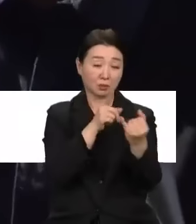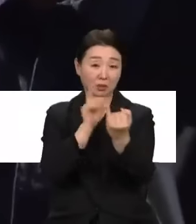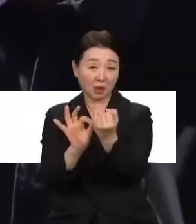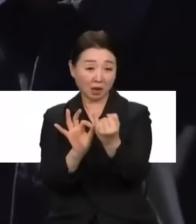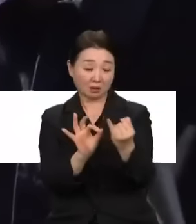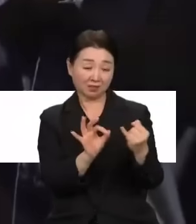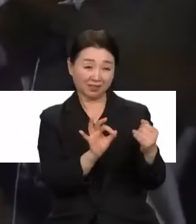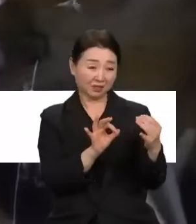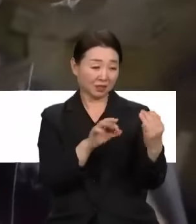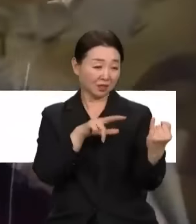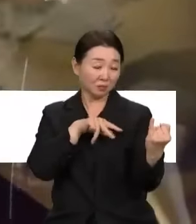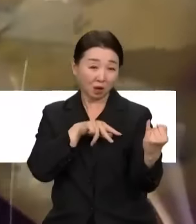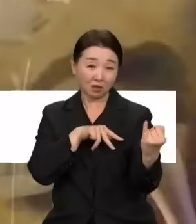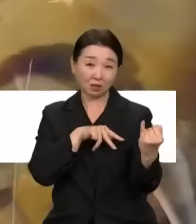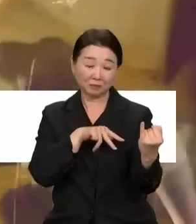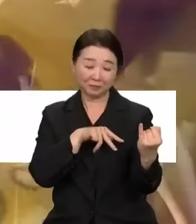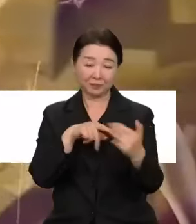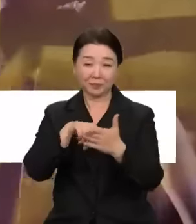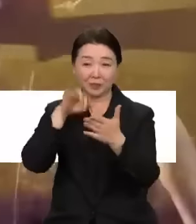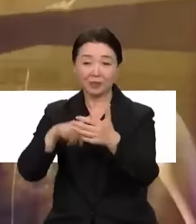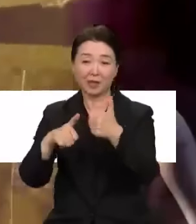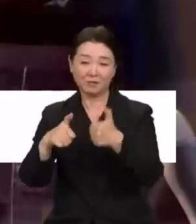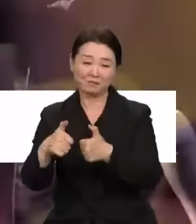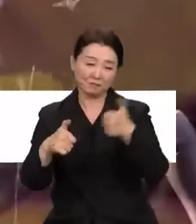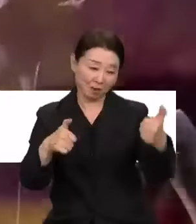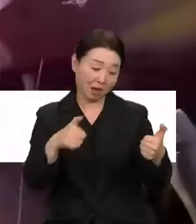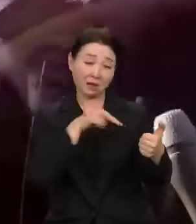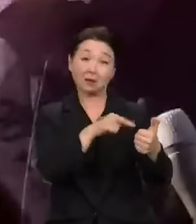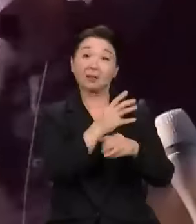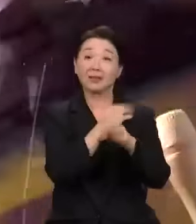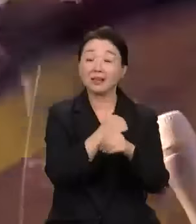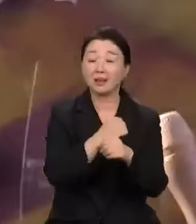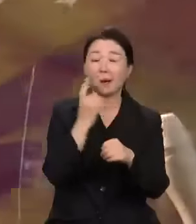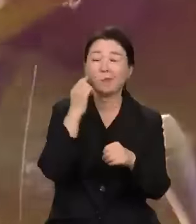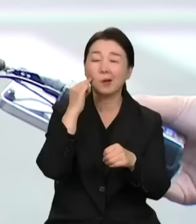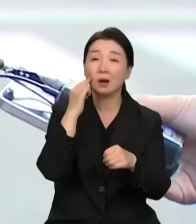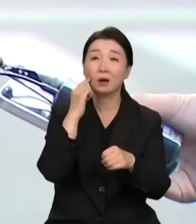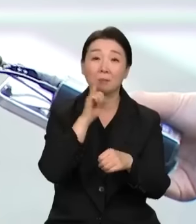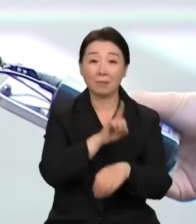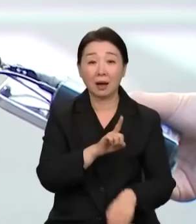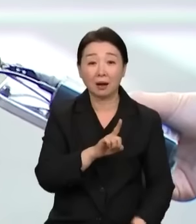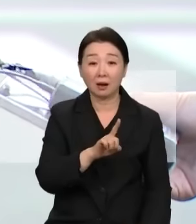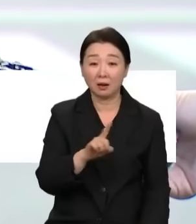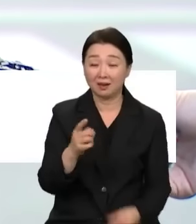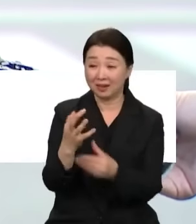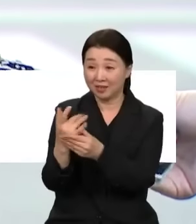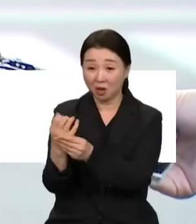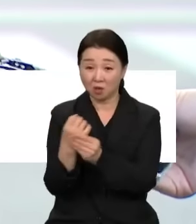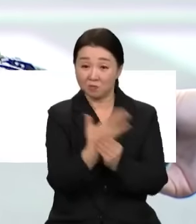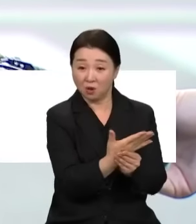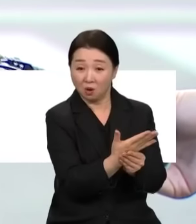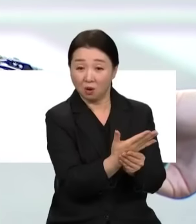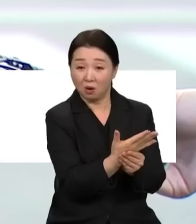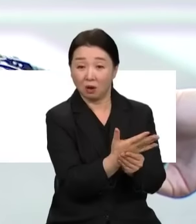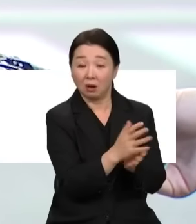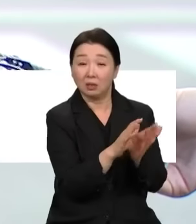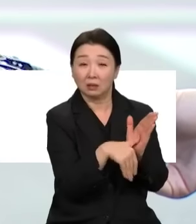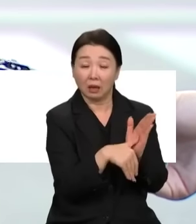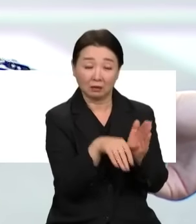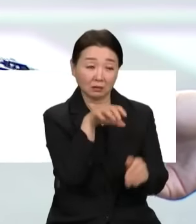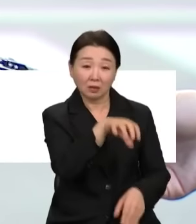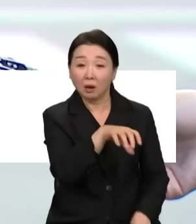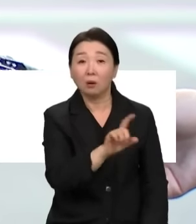김영선 의원 세비 절반을 건넸다고 특정한 날짜와 장소가 허위라고 했습니다. 현금을 전달했던 시기라든가